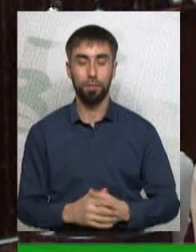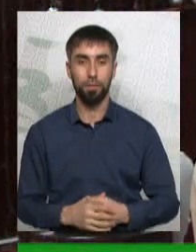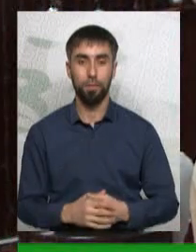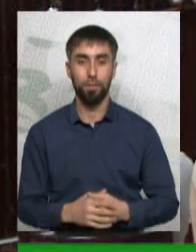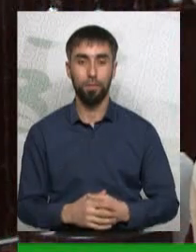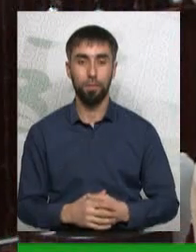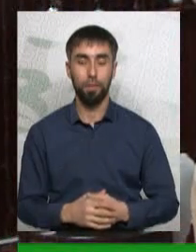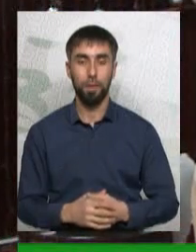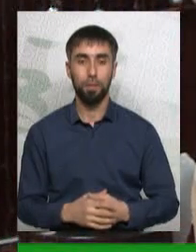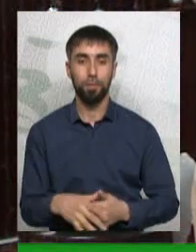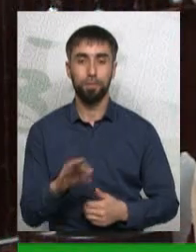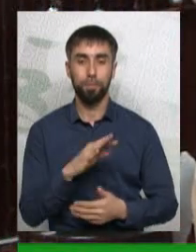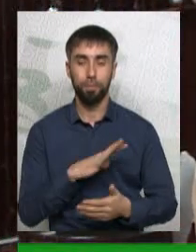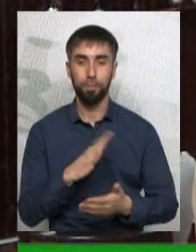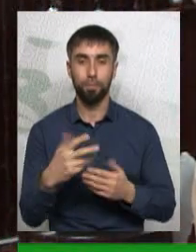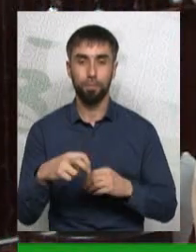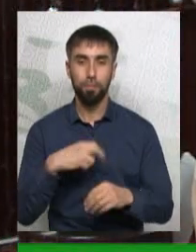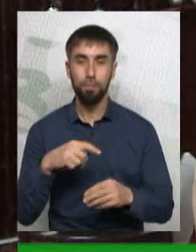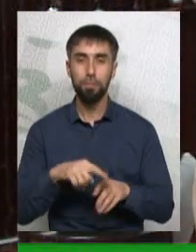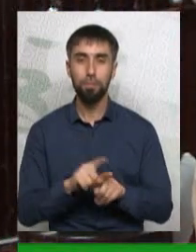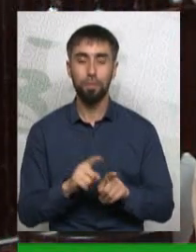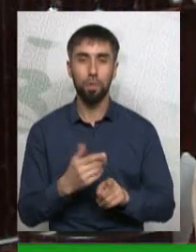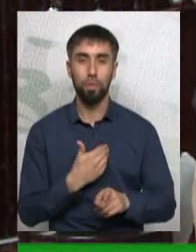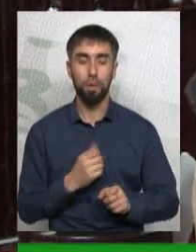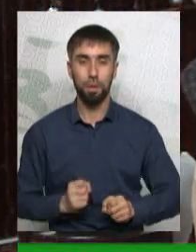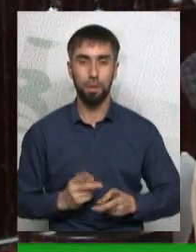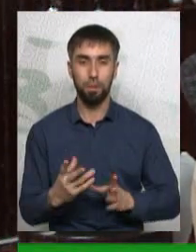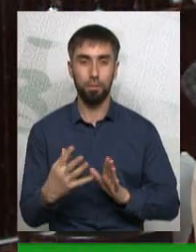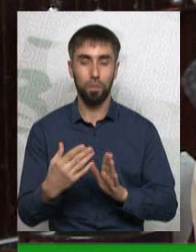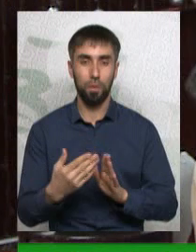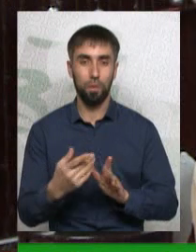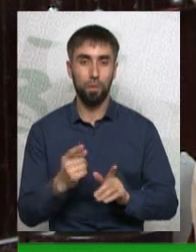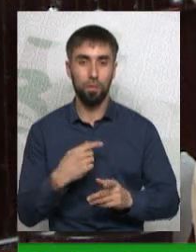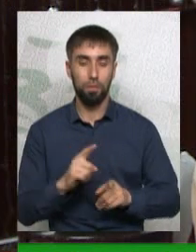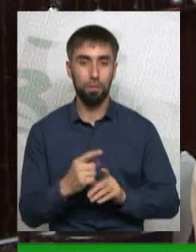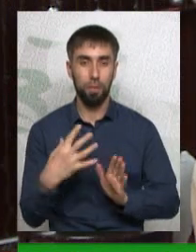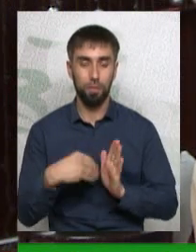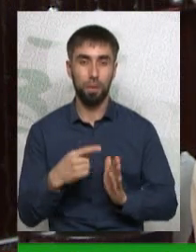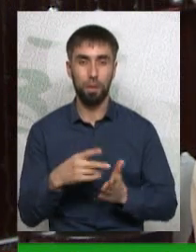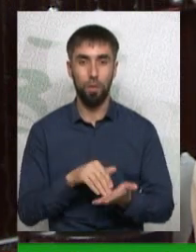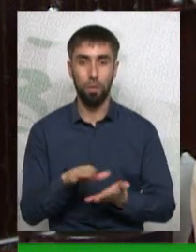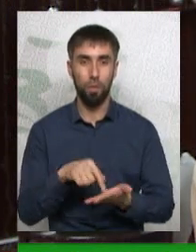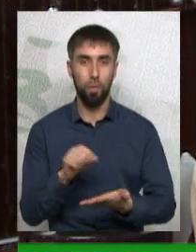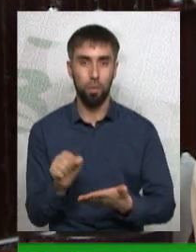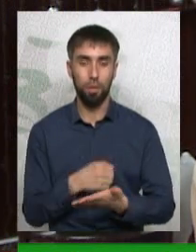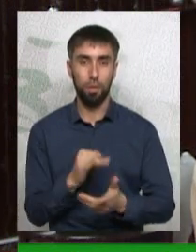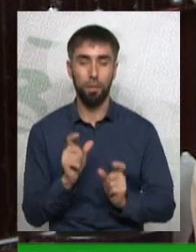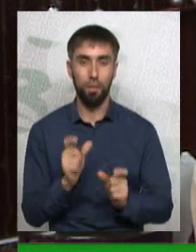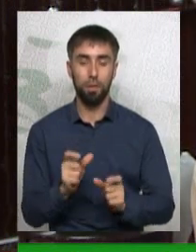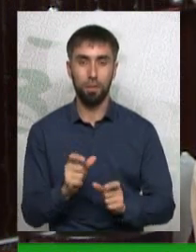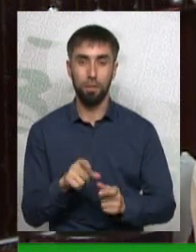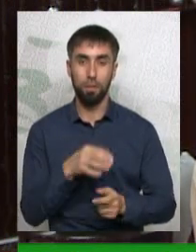попытке завербовать, удалить все сообщения и заблокировать человека, который тебя пишет. И игнорировать данное сообщение. То есть вообще